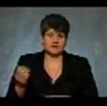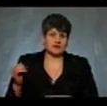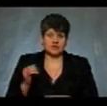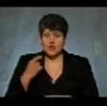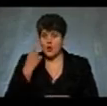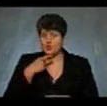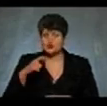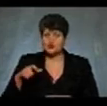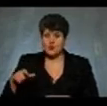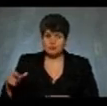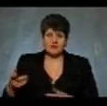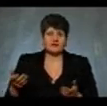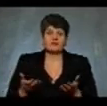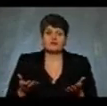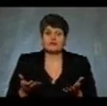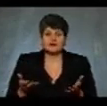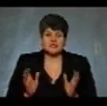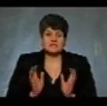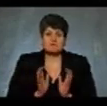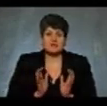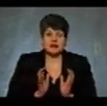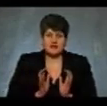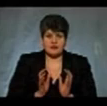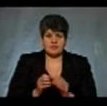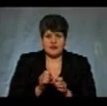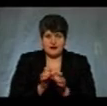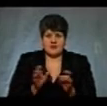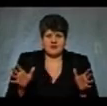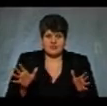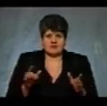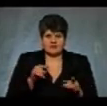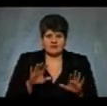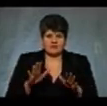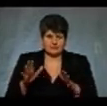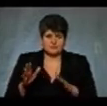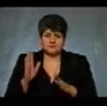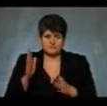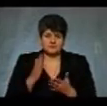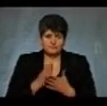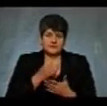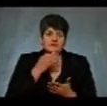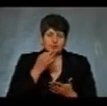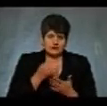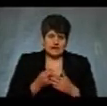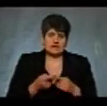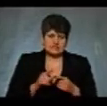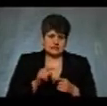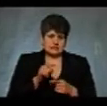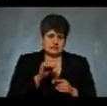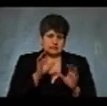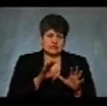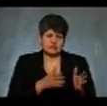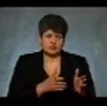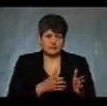особи, які зберігали гранати по тих випадках, що в нас є, будуть винести відповідальність за цією статтею.